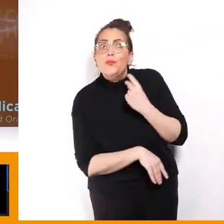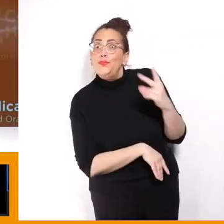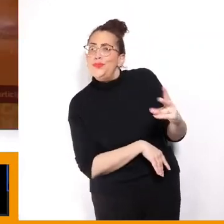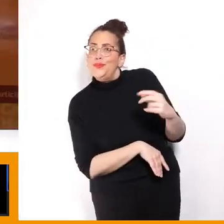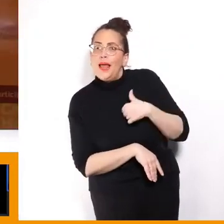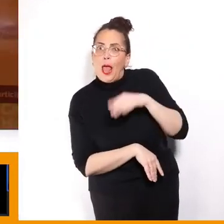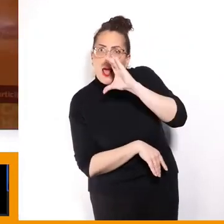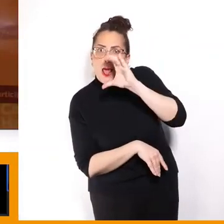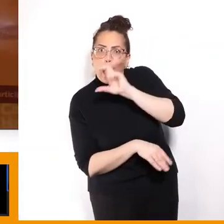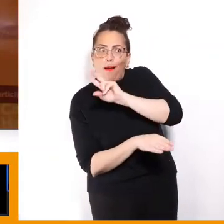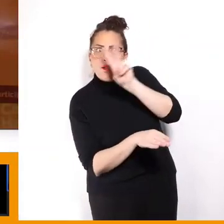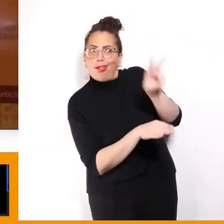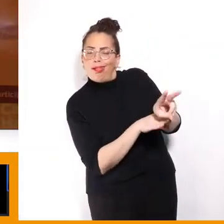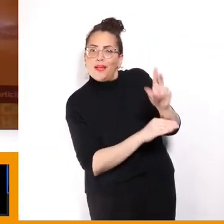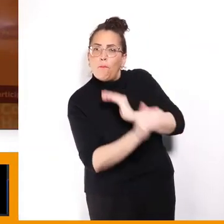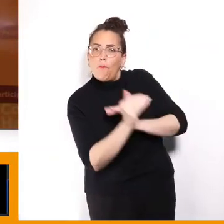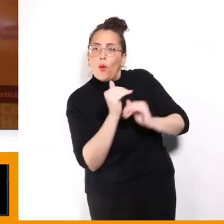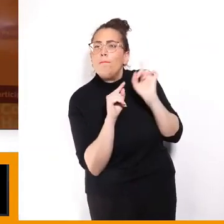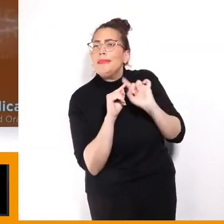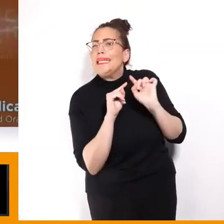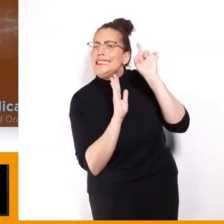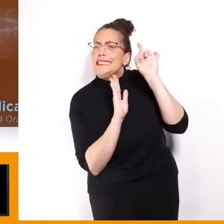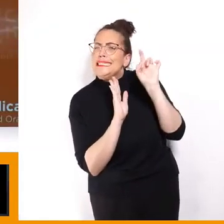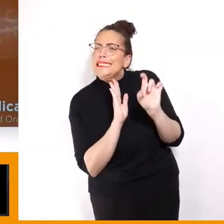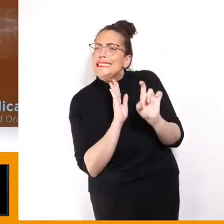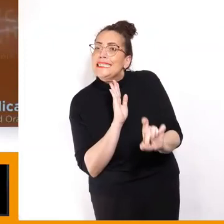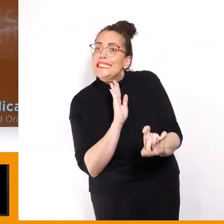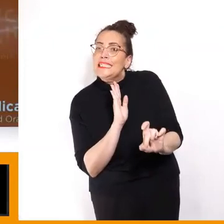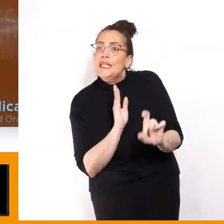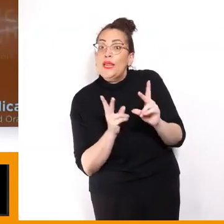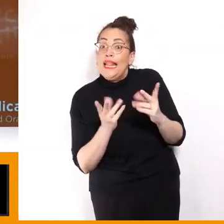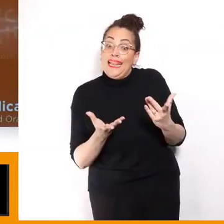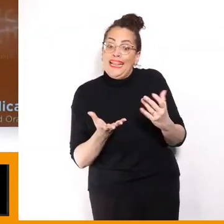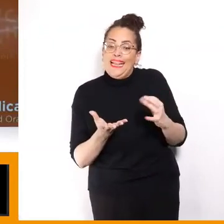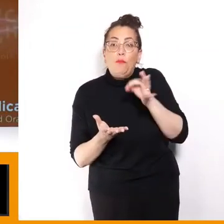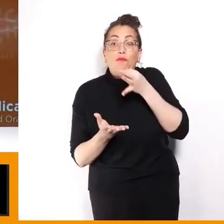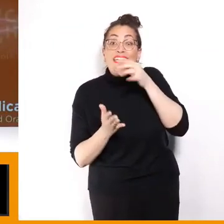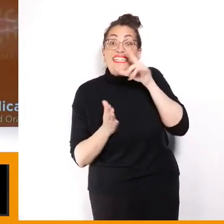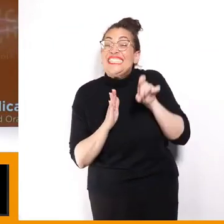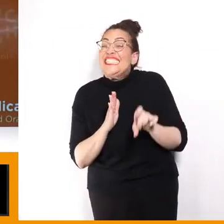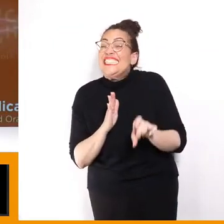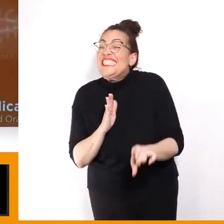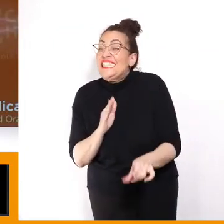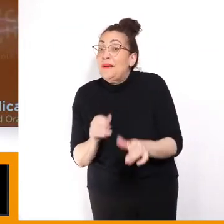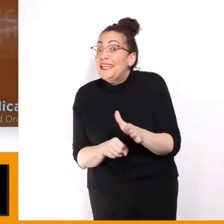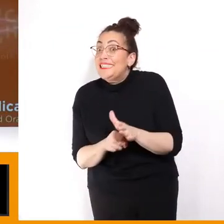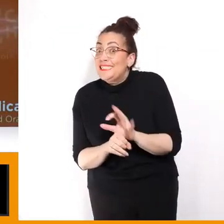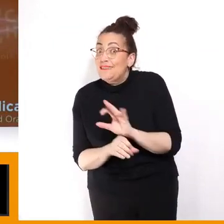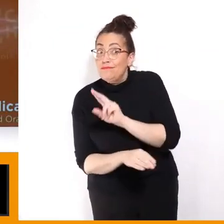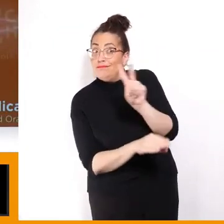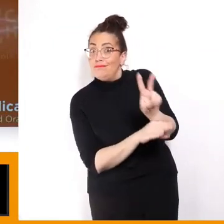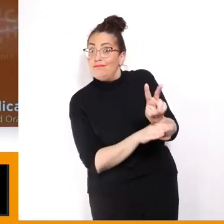tout le programme et d'aller plus loin que ce qu'on a pu faire aujourd'hui. Ce que je vous propose maintenant,